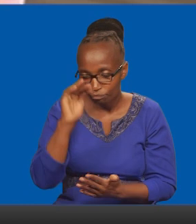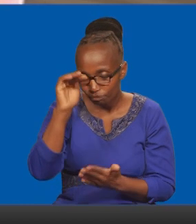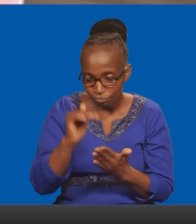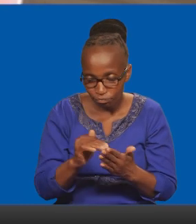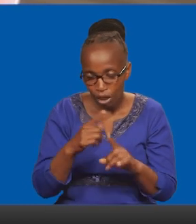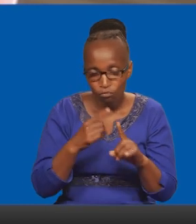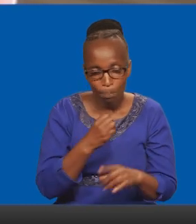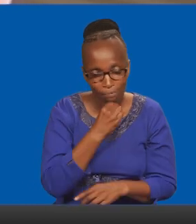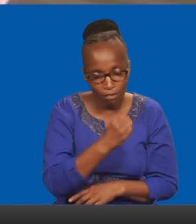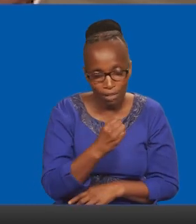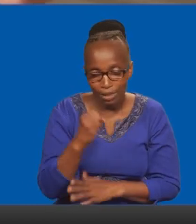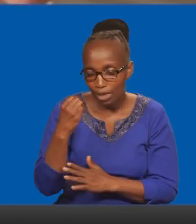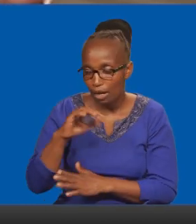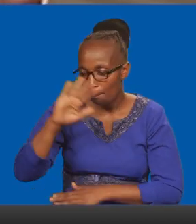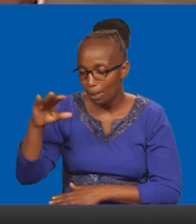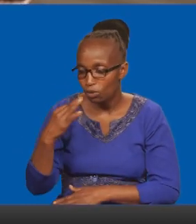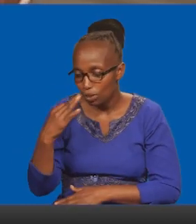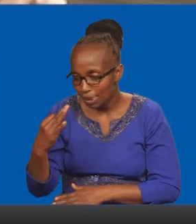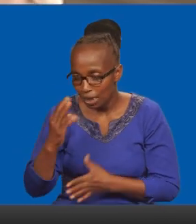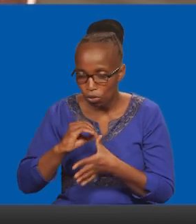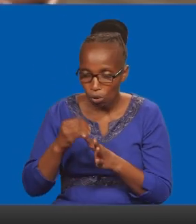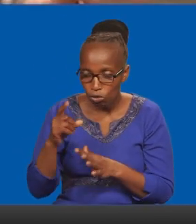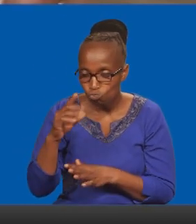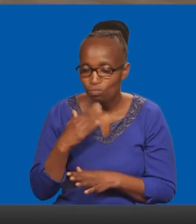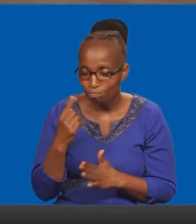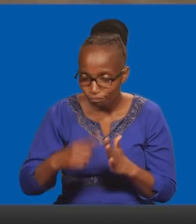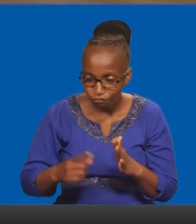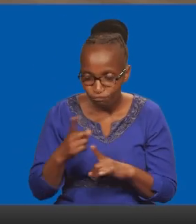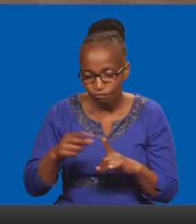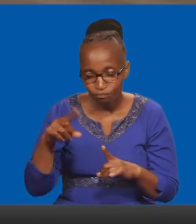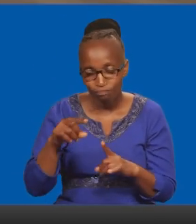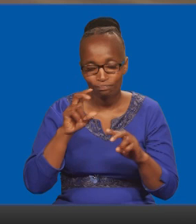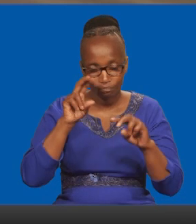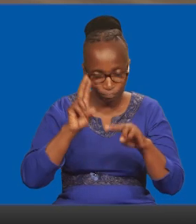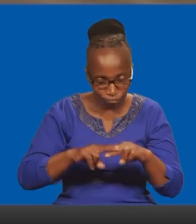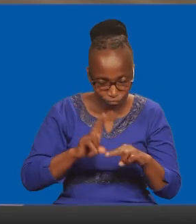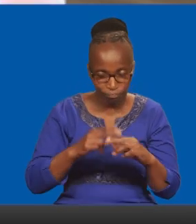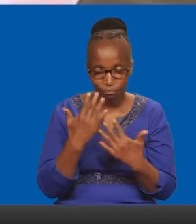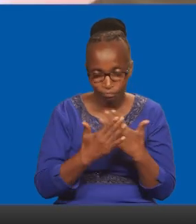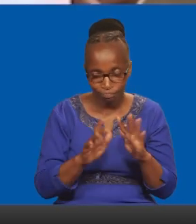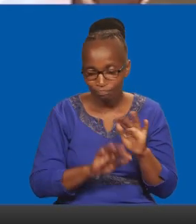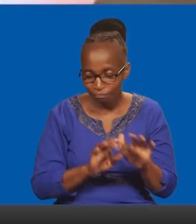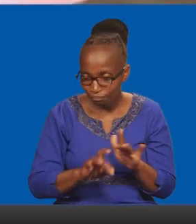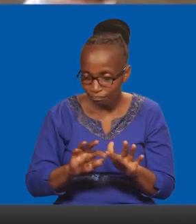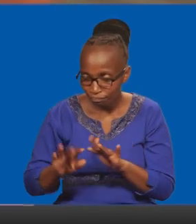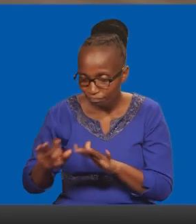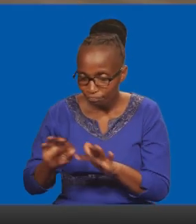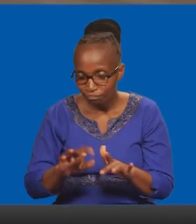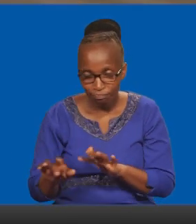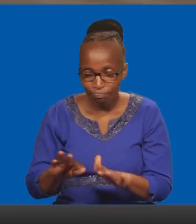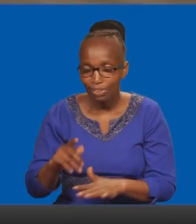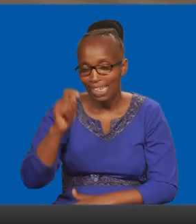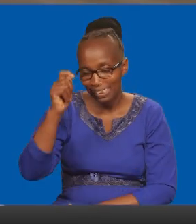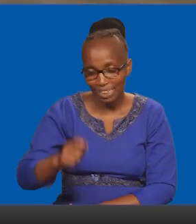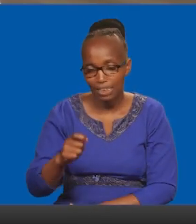mnataka NHIF ipunguzwe from 500 to 300 ama hamtaki. Lakini wanakaa pale kwa kompyuta na kuandika